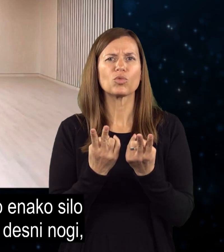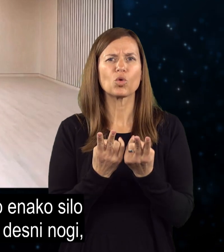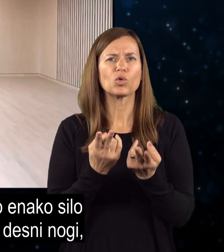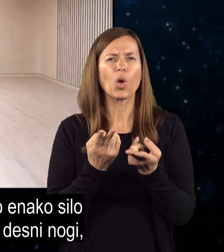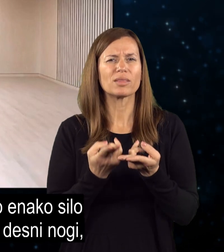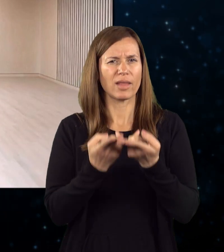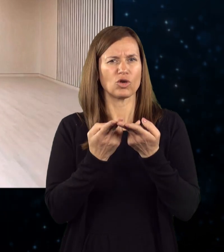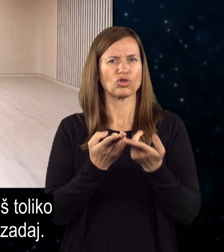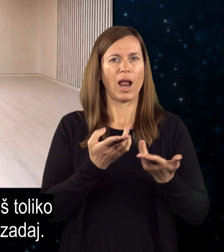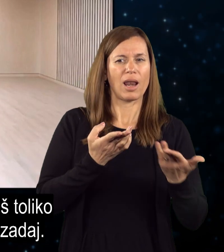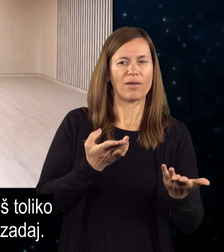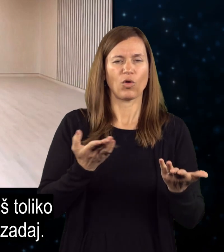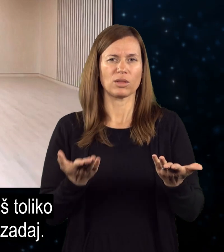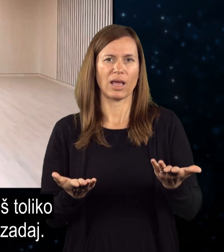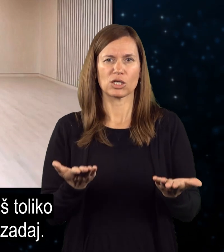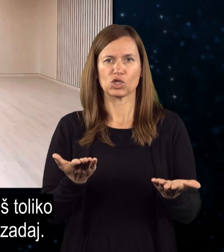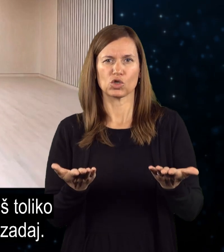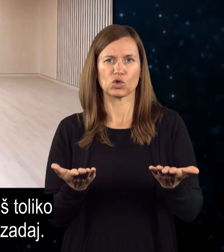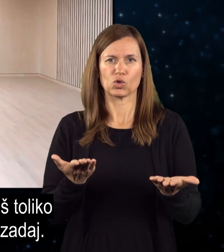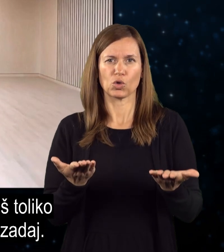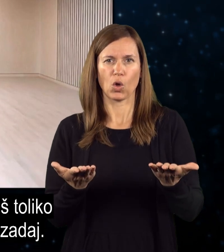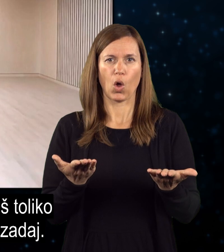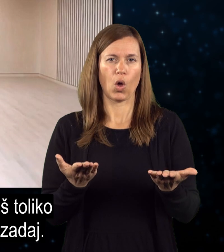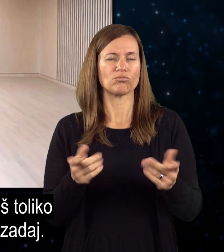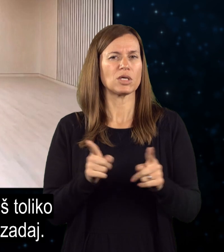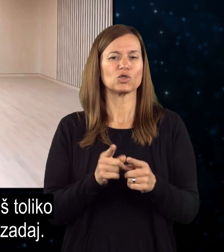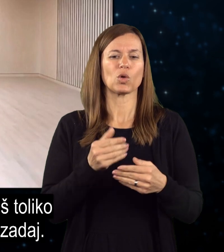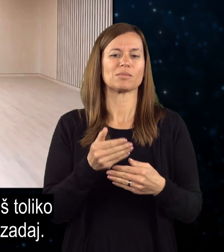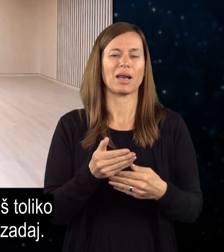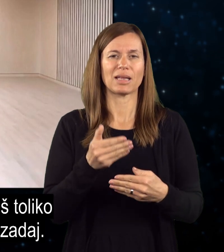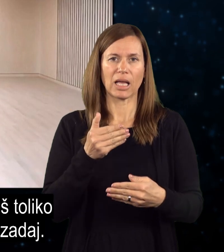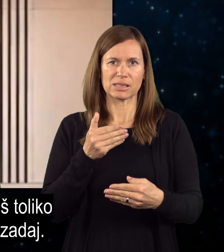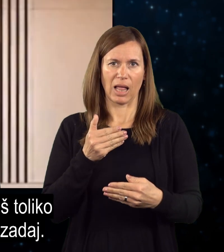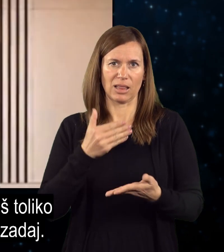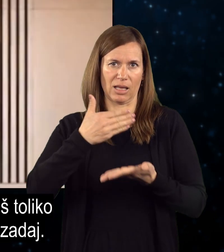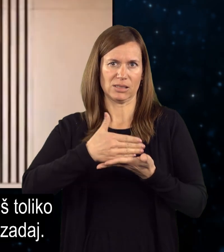in na desni nogi. Da se ti zdi, da stojiš toliko spredaj, kot stojiš zadaj.